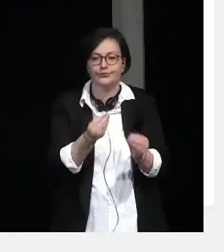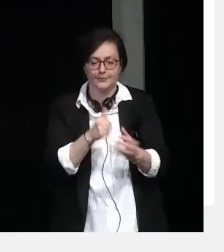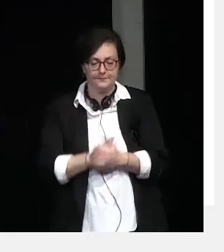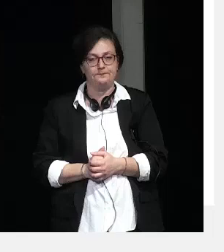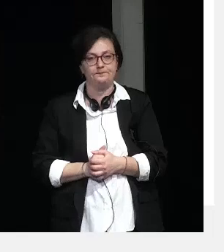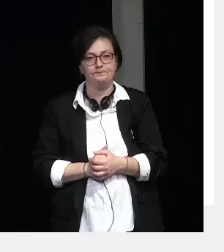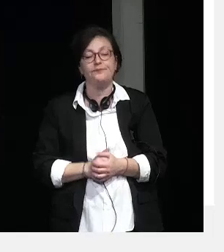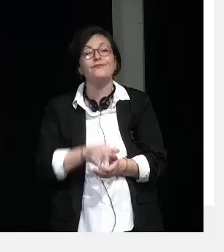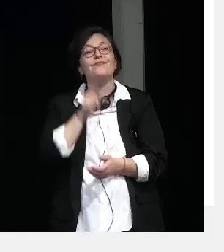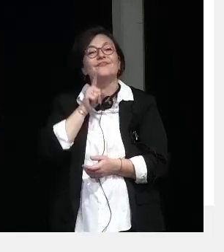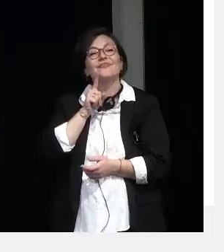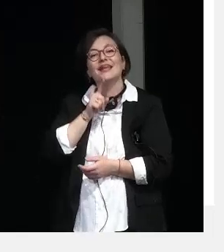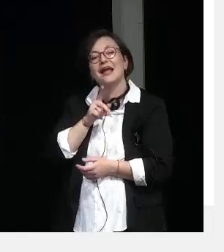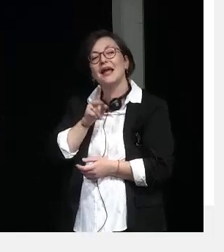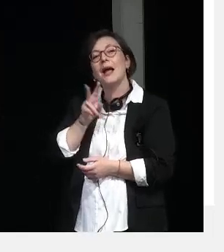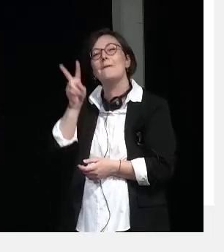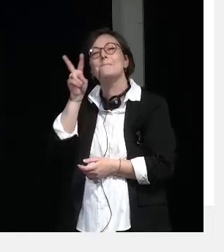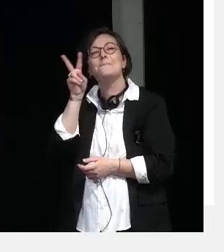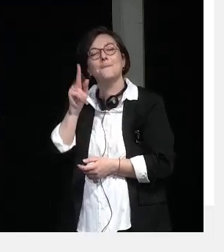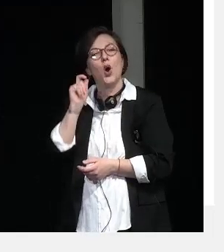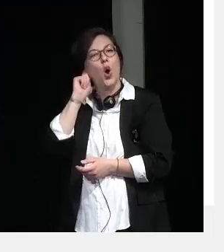Καλησπέρα. Καταρχάς,